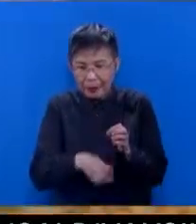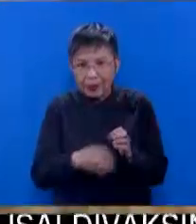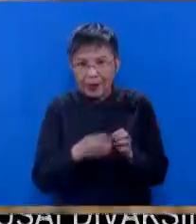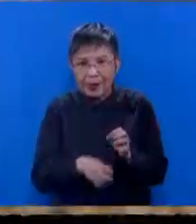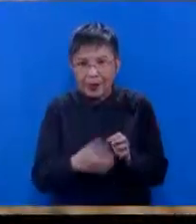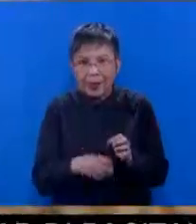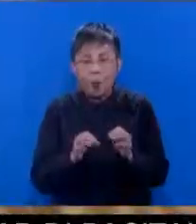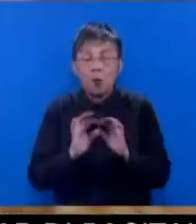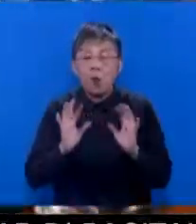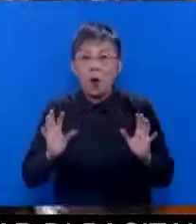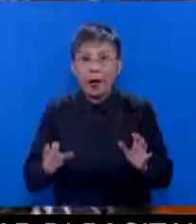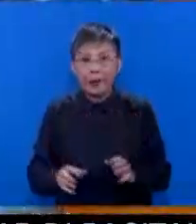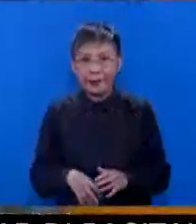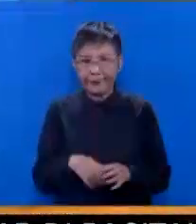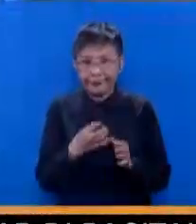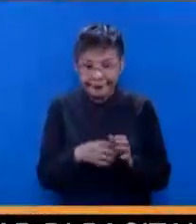banyak.